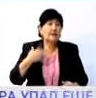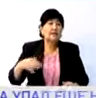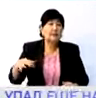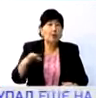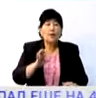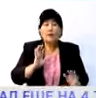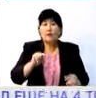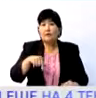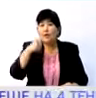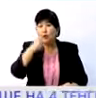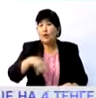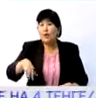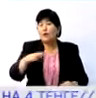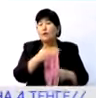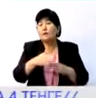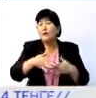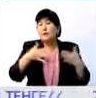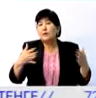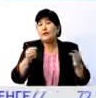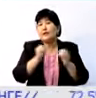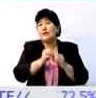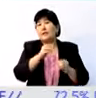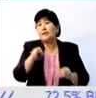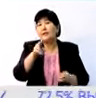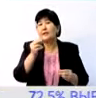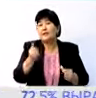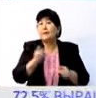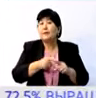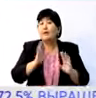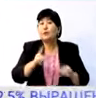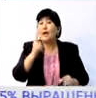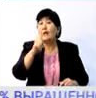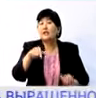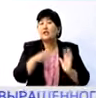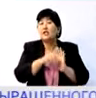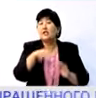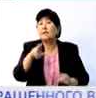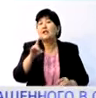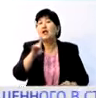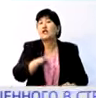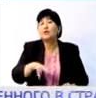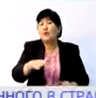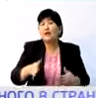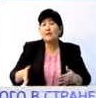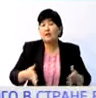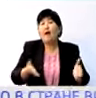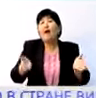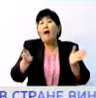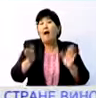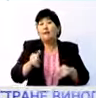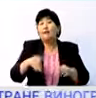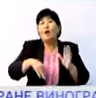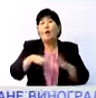области. Только в этом году региону выделено свыше 10 миллиардов тенге, из них только 1,6 миллиардов на республиканские дороги, остальные